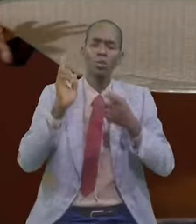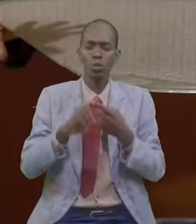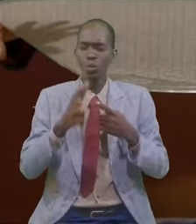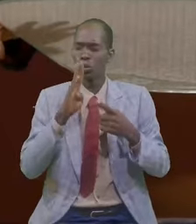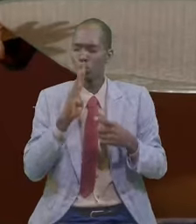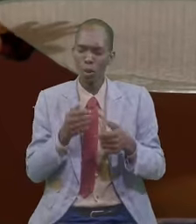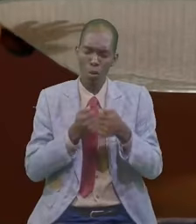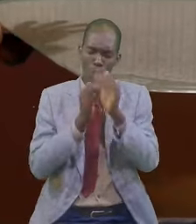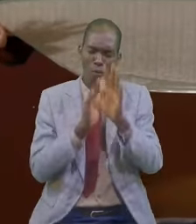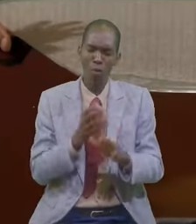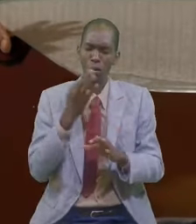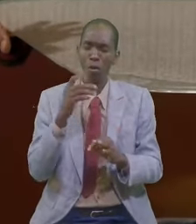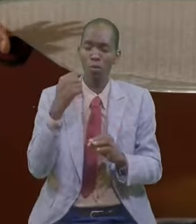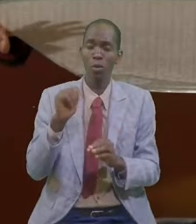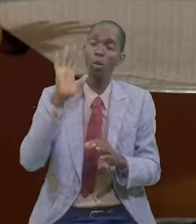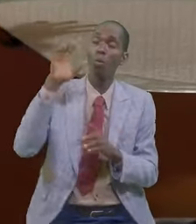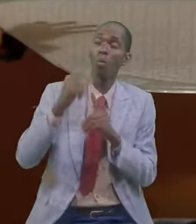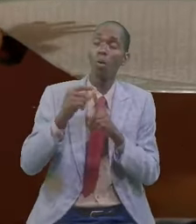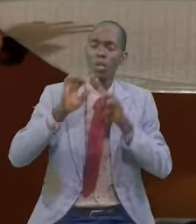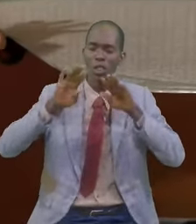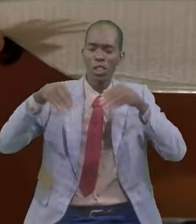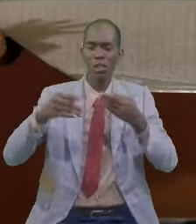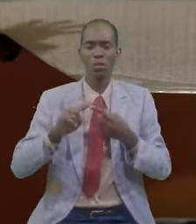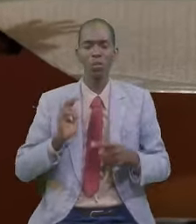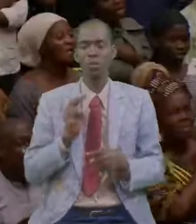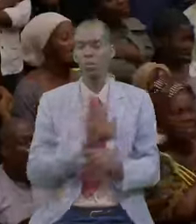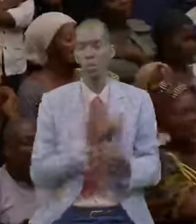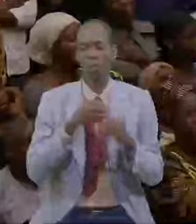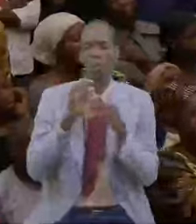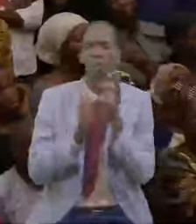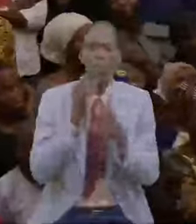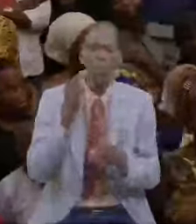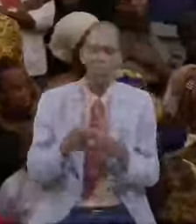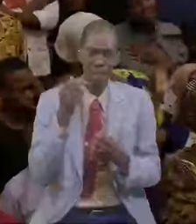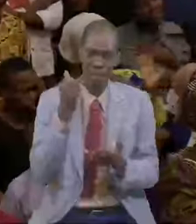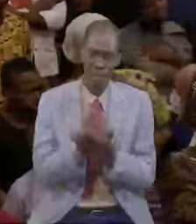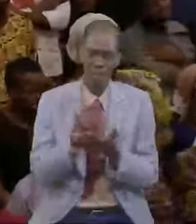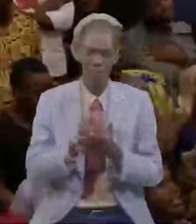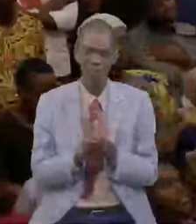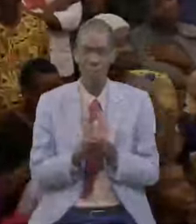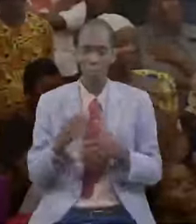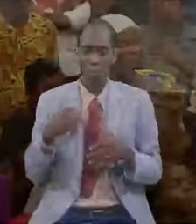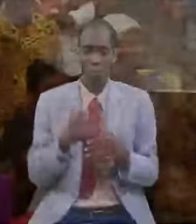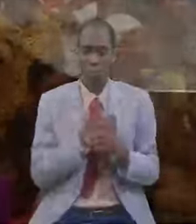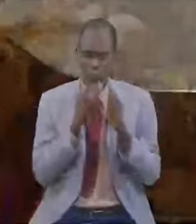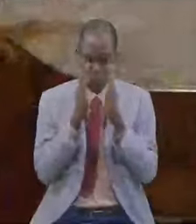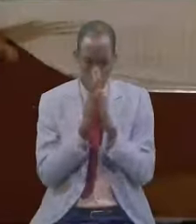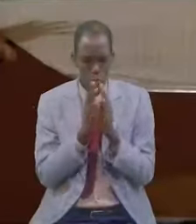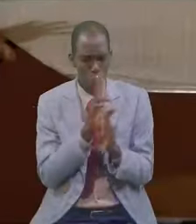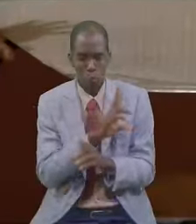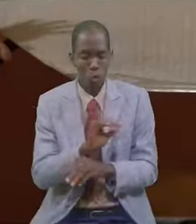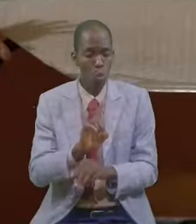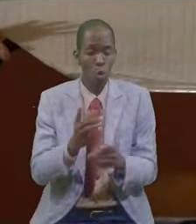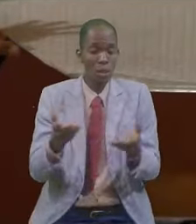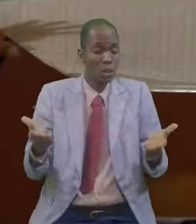la consécration à pratiquer la parole. Accorde-nous tout cela au nom de Jésus-Christ. Je prie qu'aucun